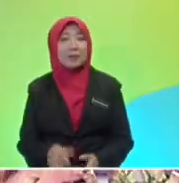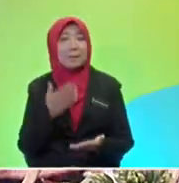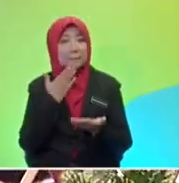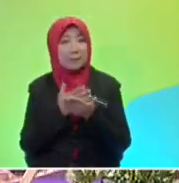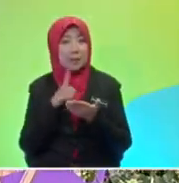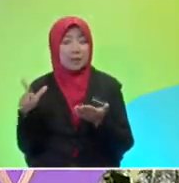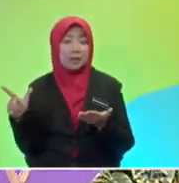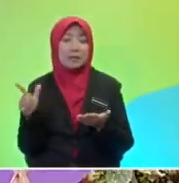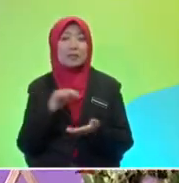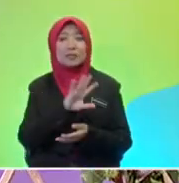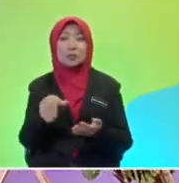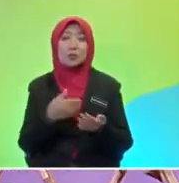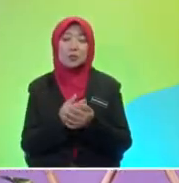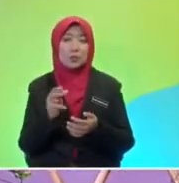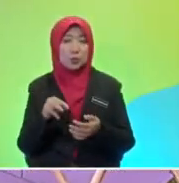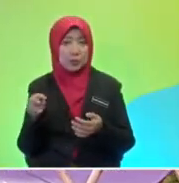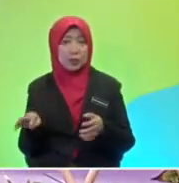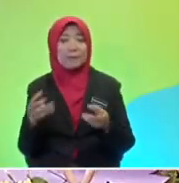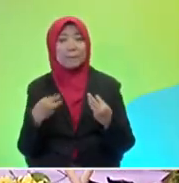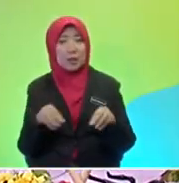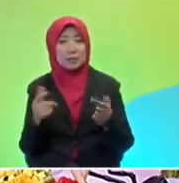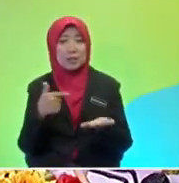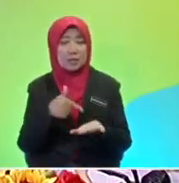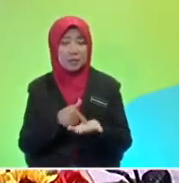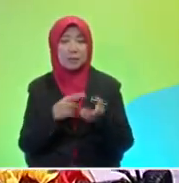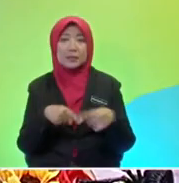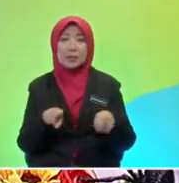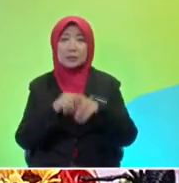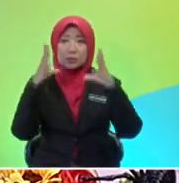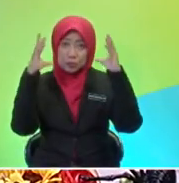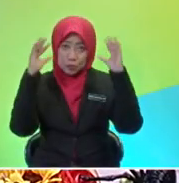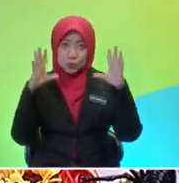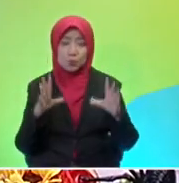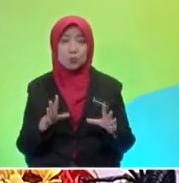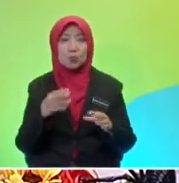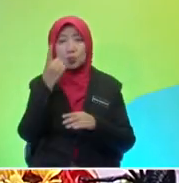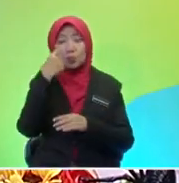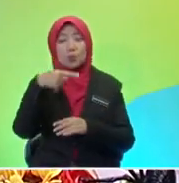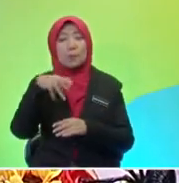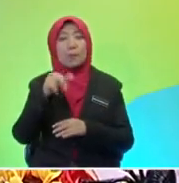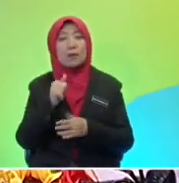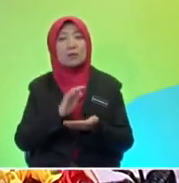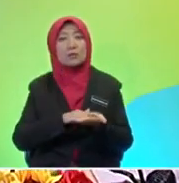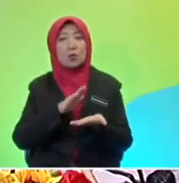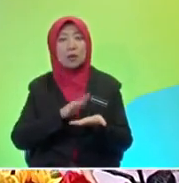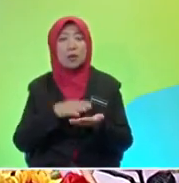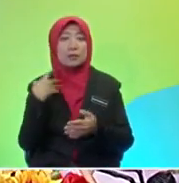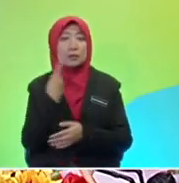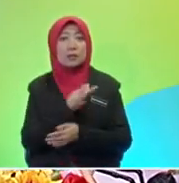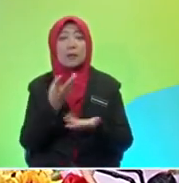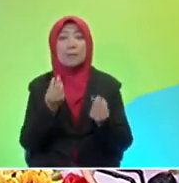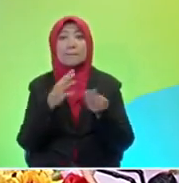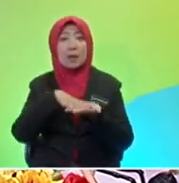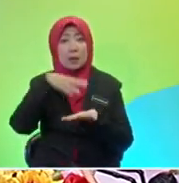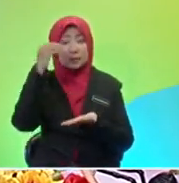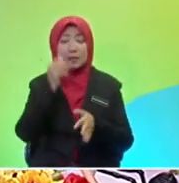rekan-rekan semua Anda masih lagi bersama Kak syafika dan juga Nuraini ada lancelot price sekolah hari ini kita belajar mengenai